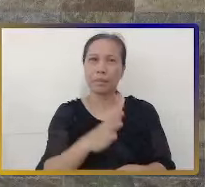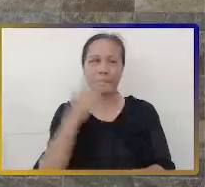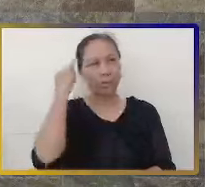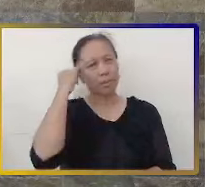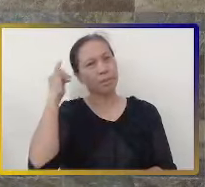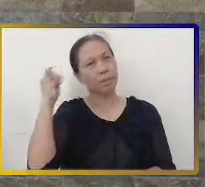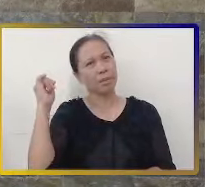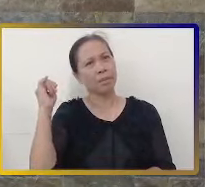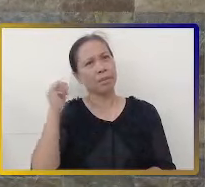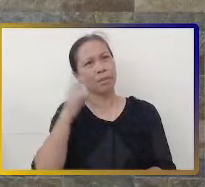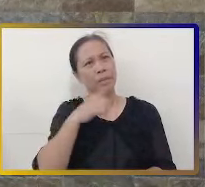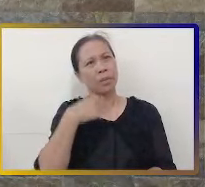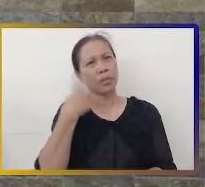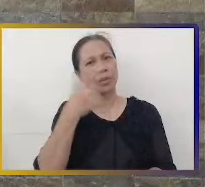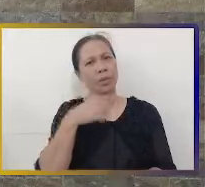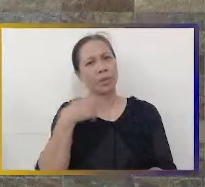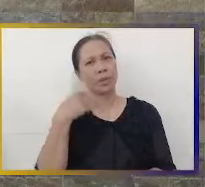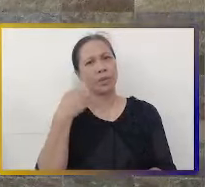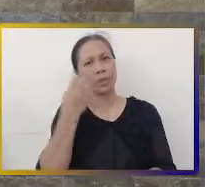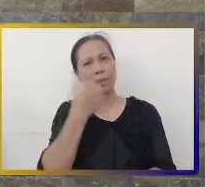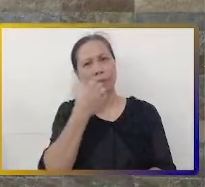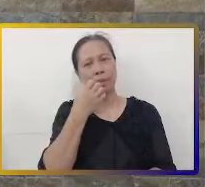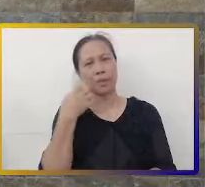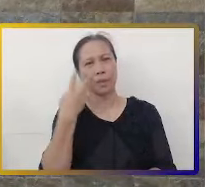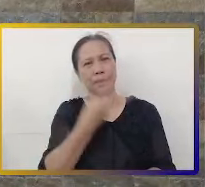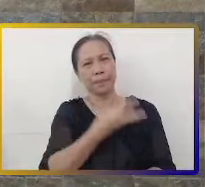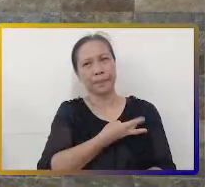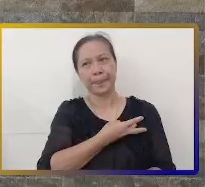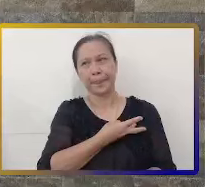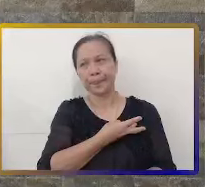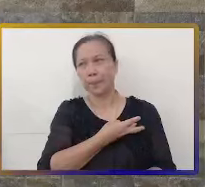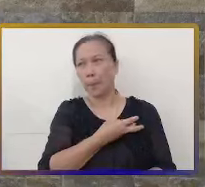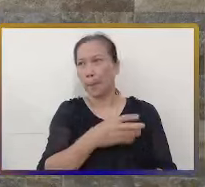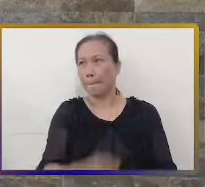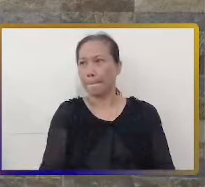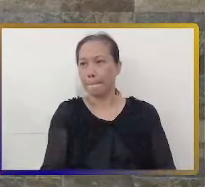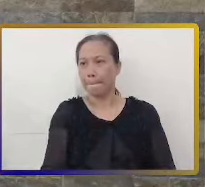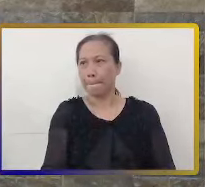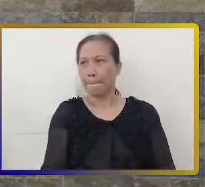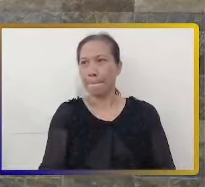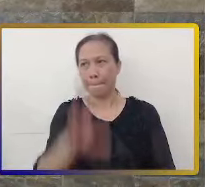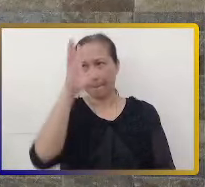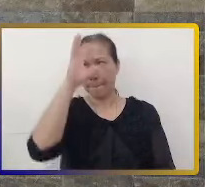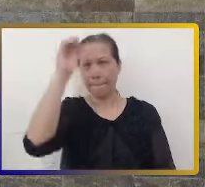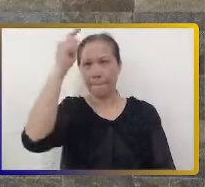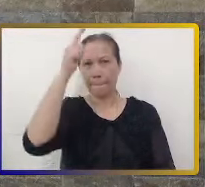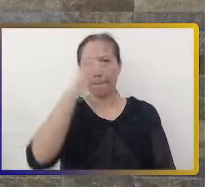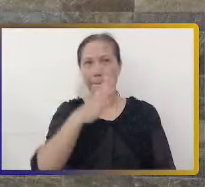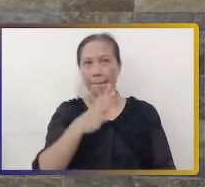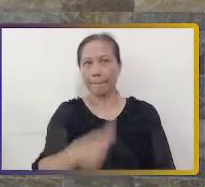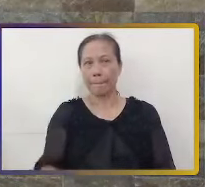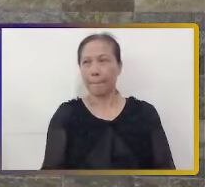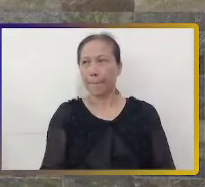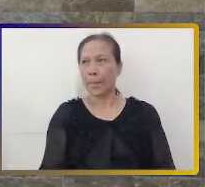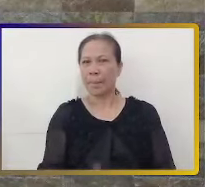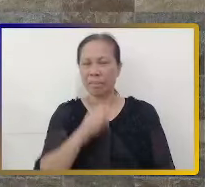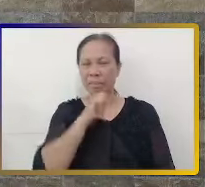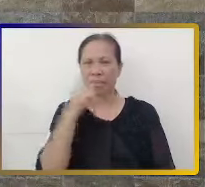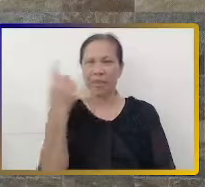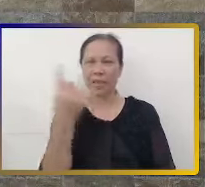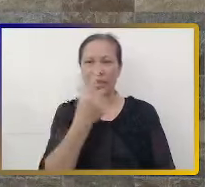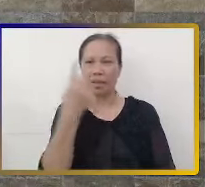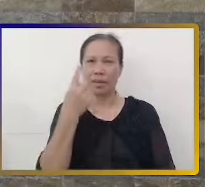pinapakain natin as far as feeding is concerned man of God hindi lamang po ako